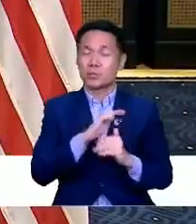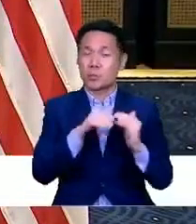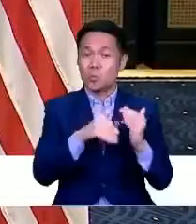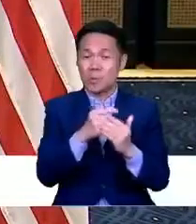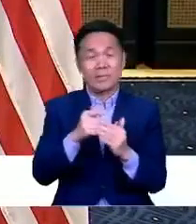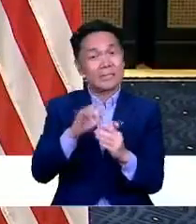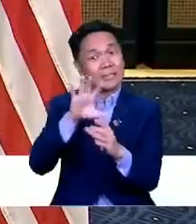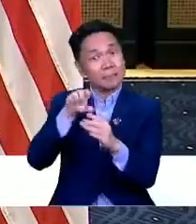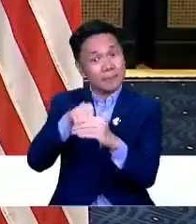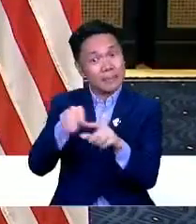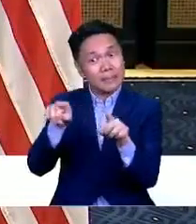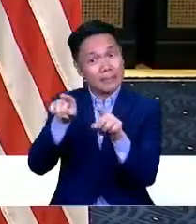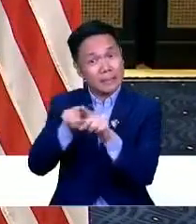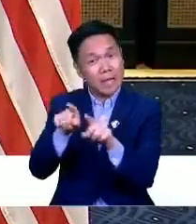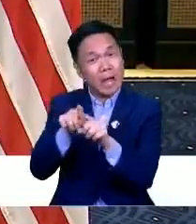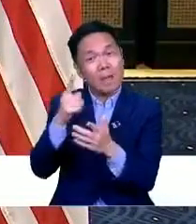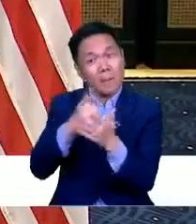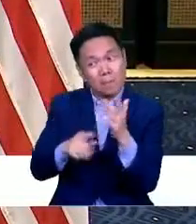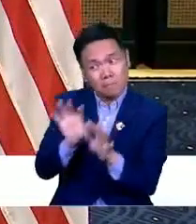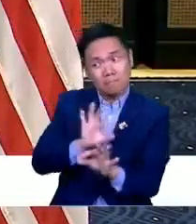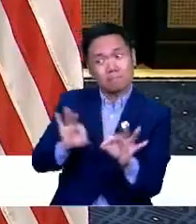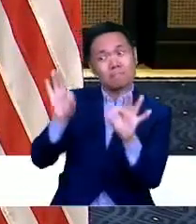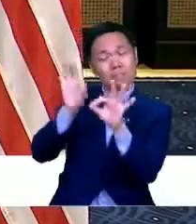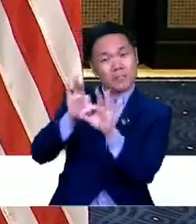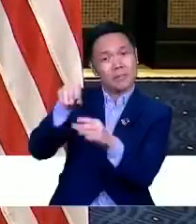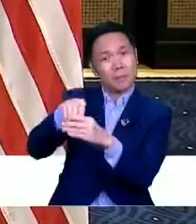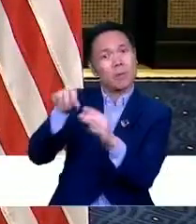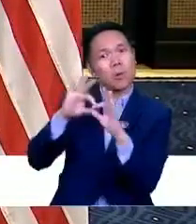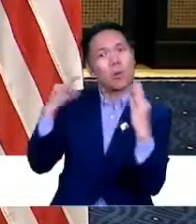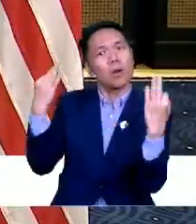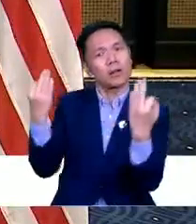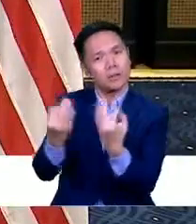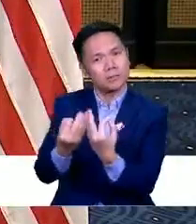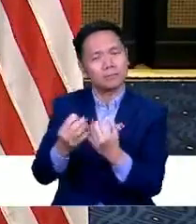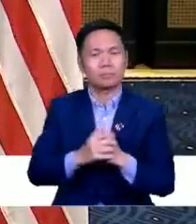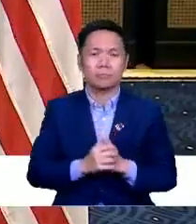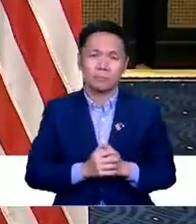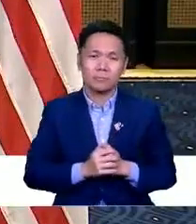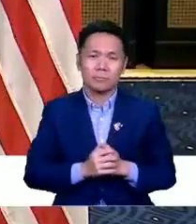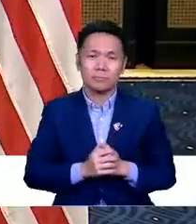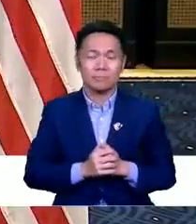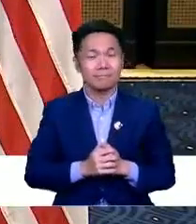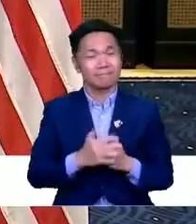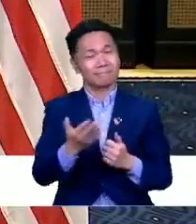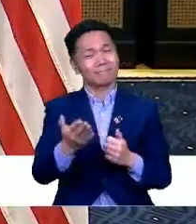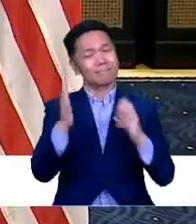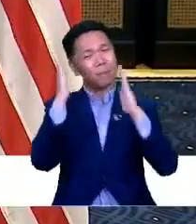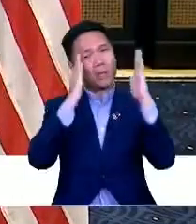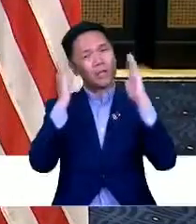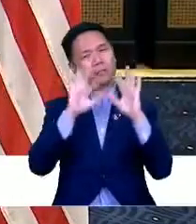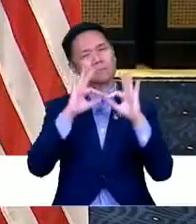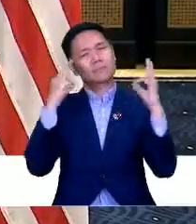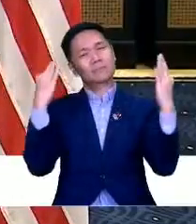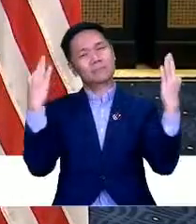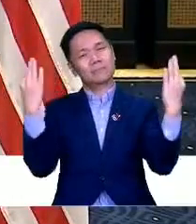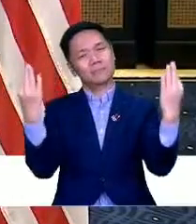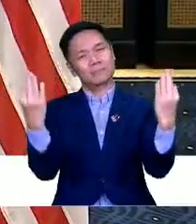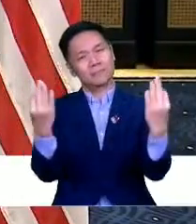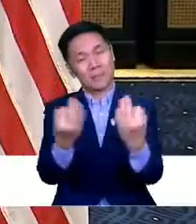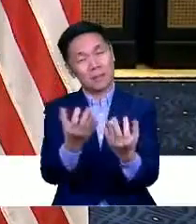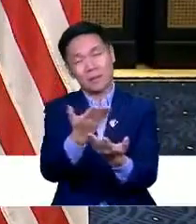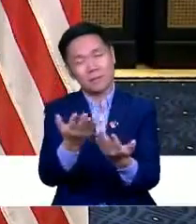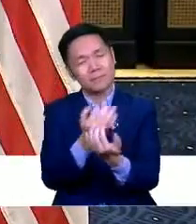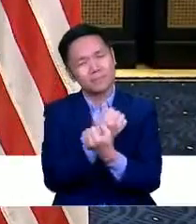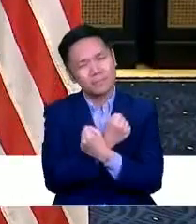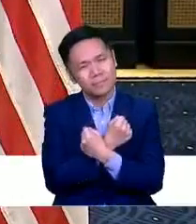sesebuah keluarga seluruh keluarga Indonesia yang saya kasih kita adalah